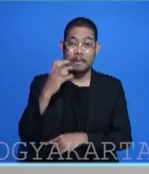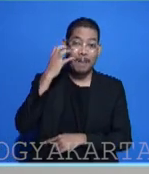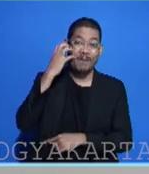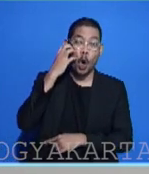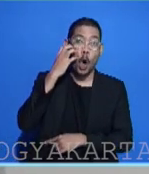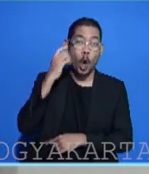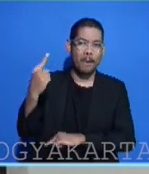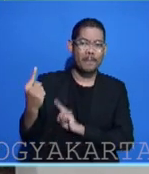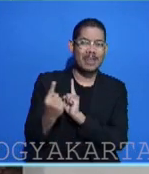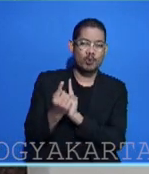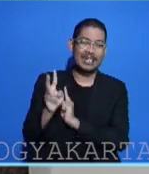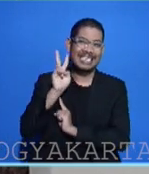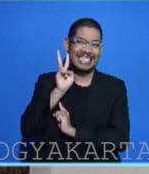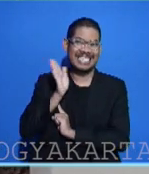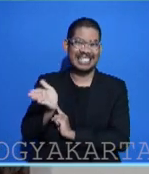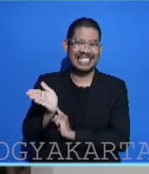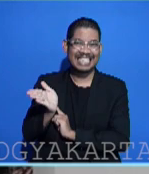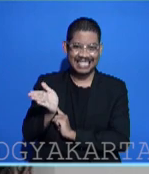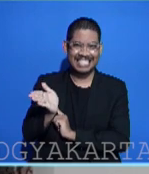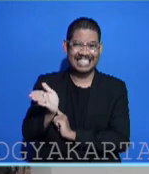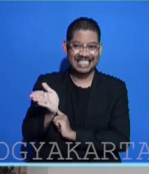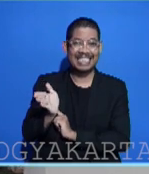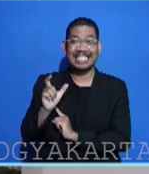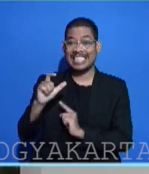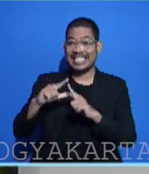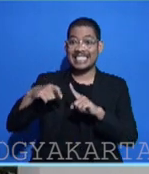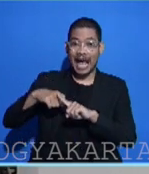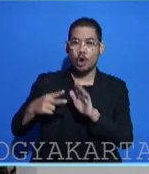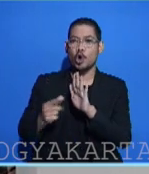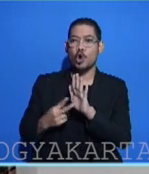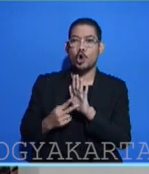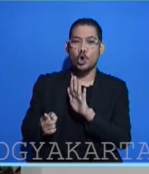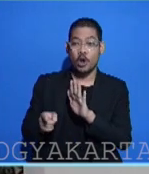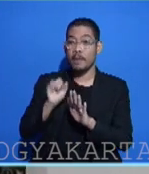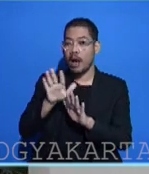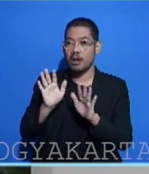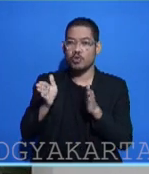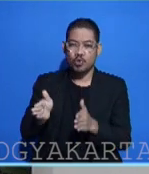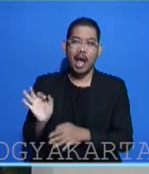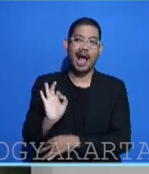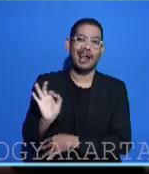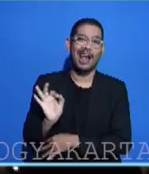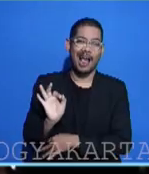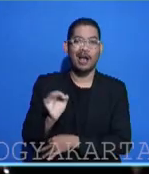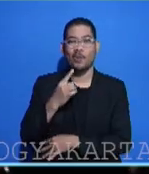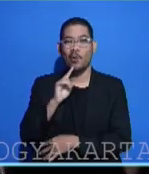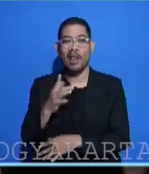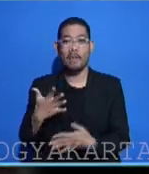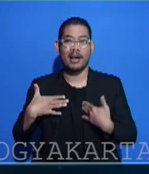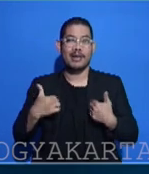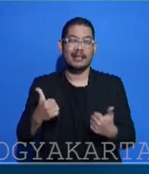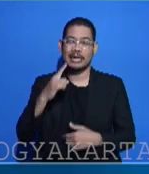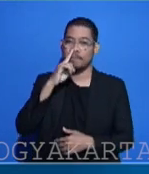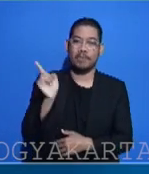istri Cak Nun, Novia Kolopaking. Tidak ada pesan khusus dan hanya mendoakan agar Cak Nun segera pulih. Sore hari